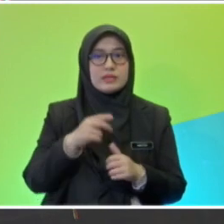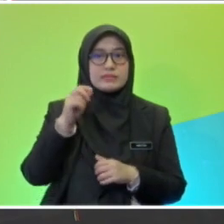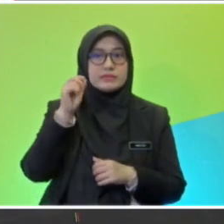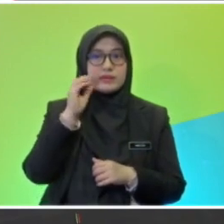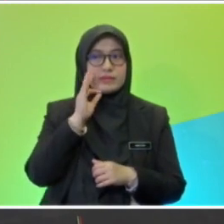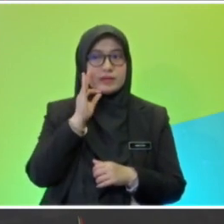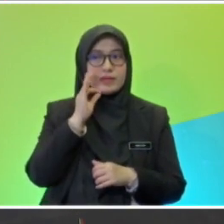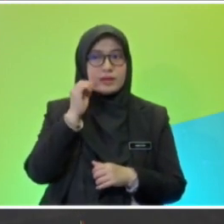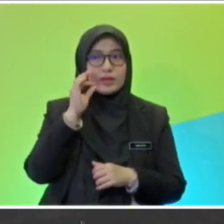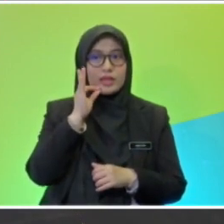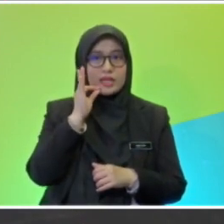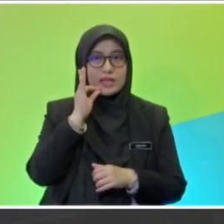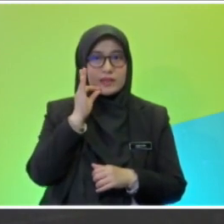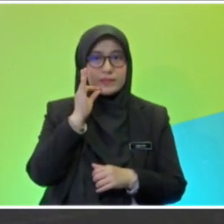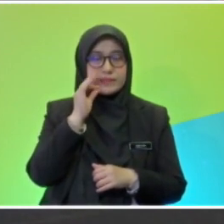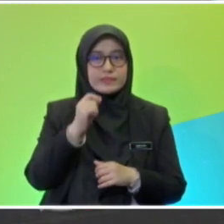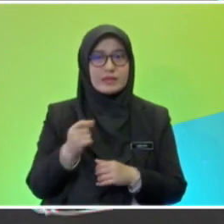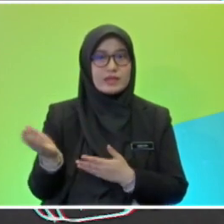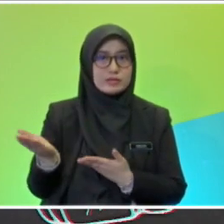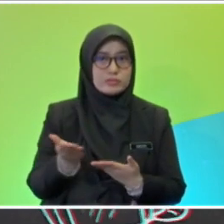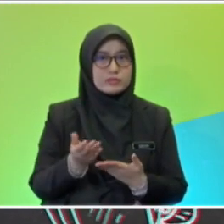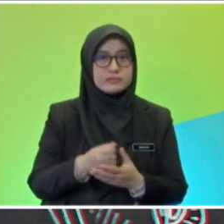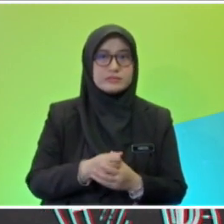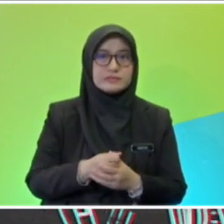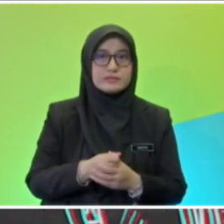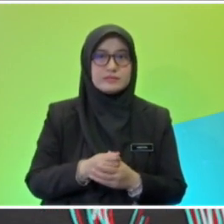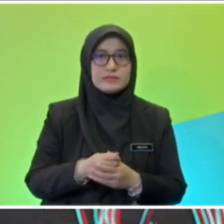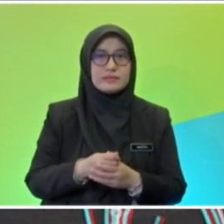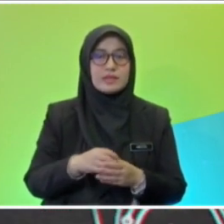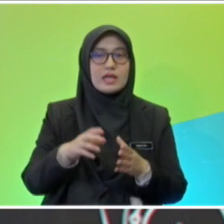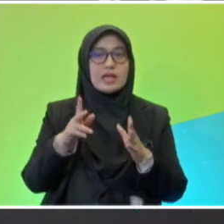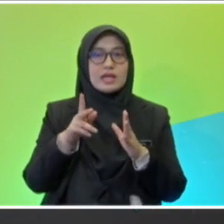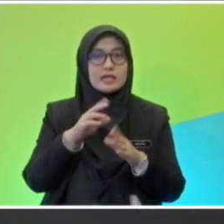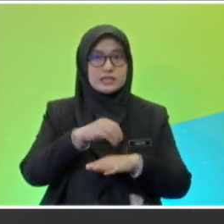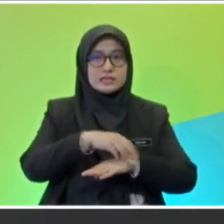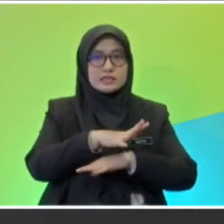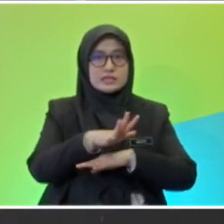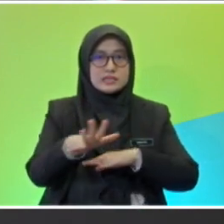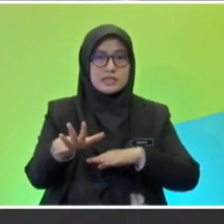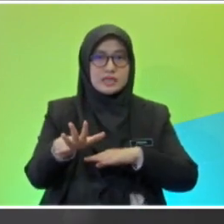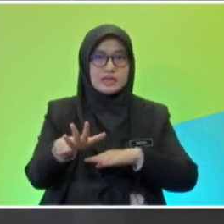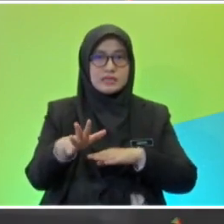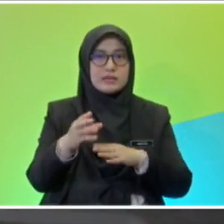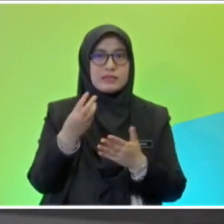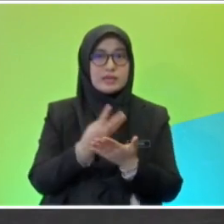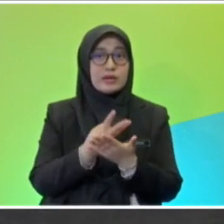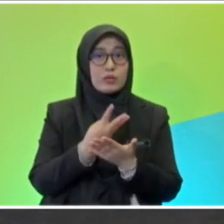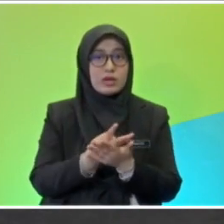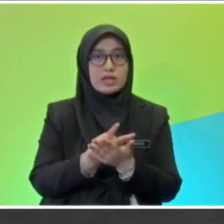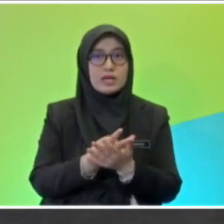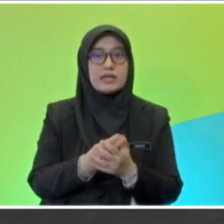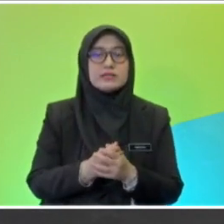kerugian akibat kekurangan British mengalami kerugian sebanyak 100.000 Poundsterling dalam perang Nanik dan